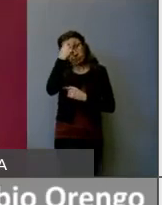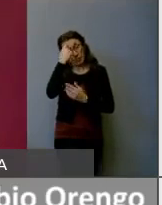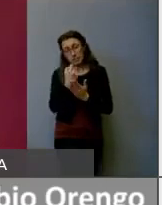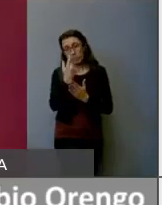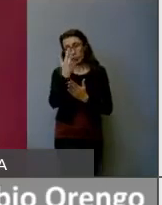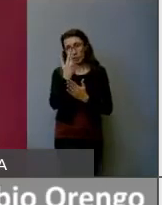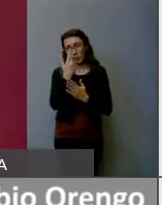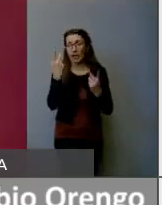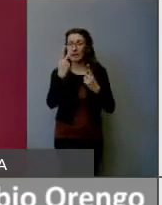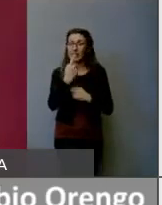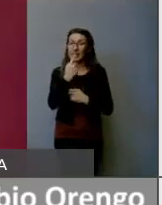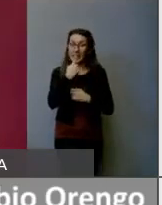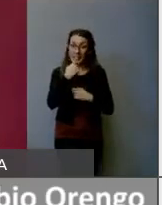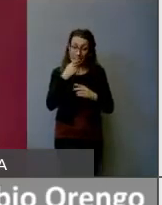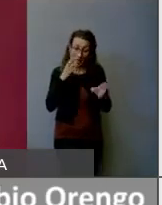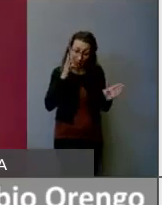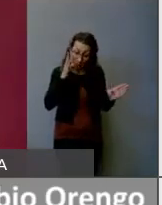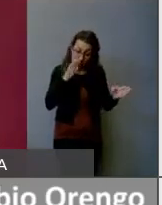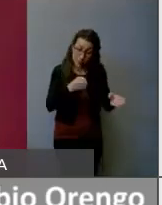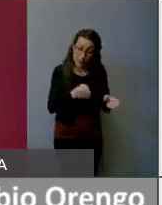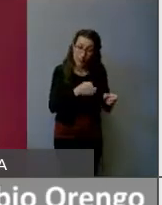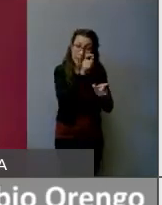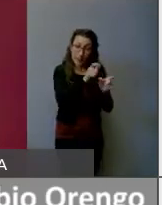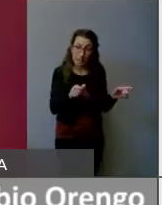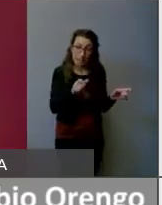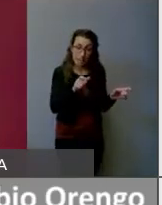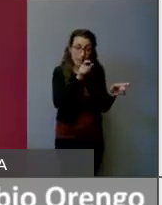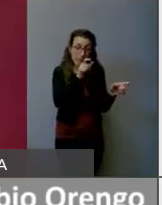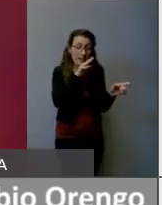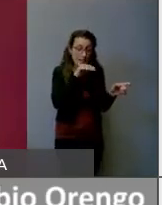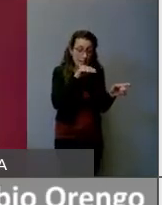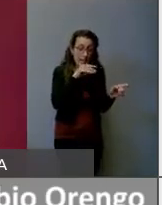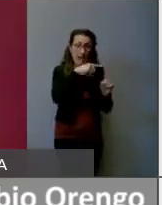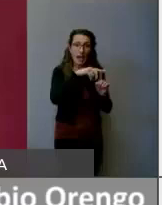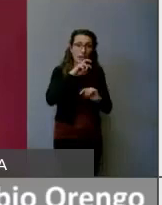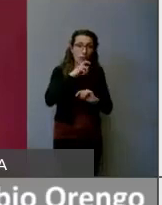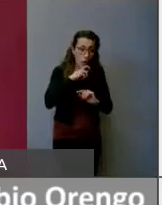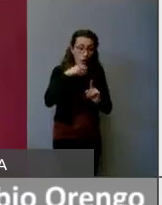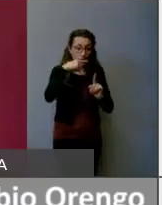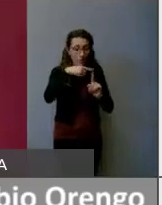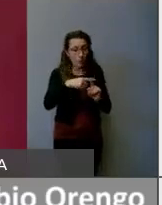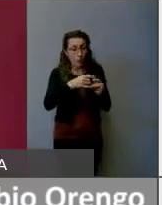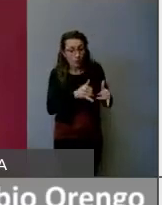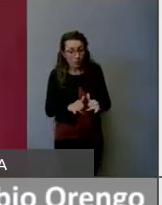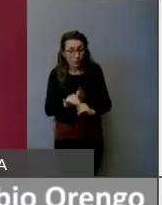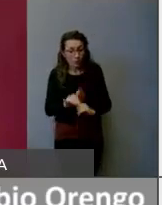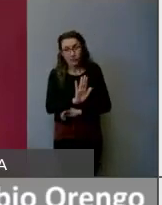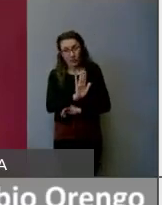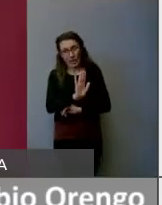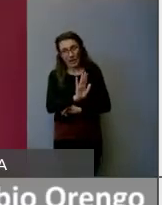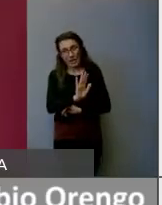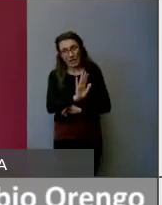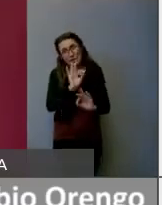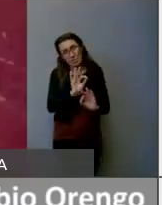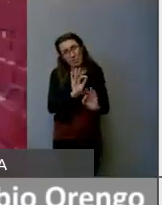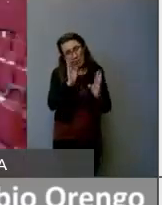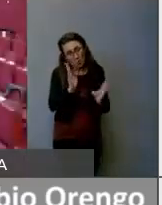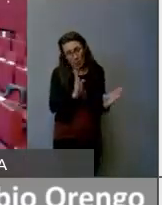persone anziane, ma i figli, i nipoti, attraverso momenti dedicati.